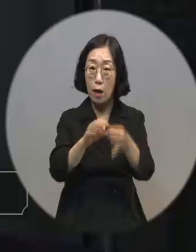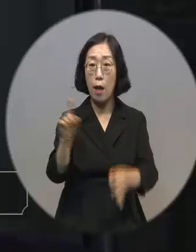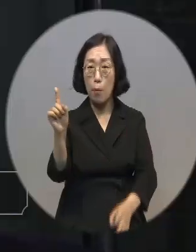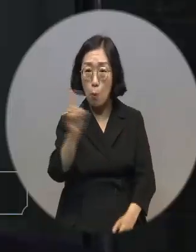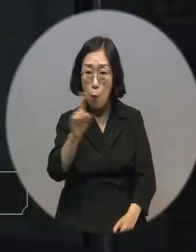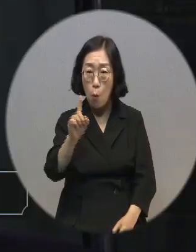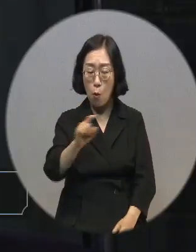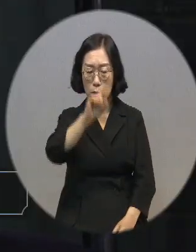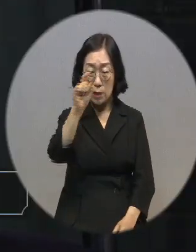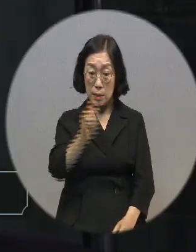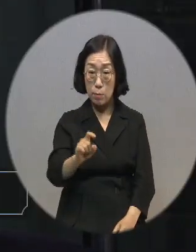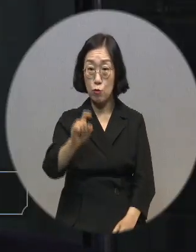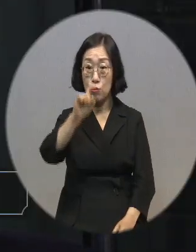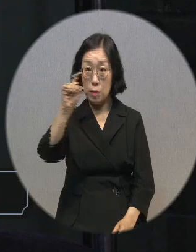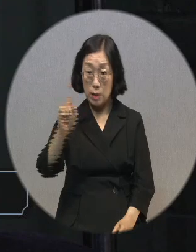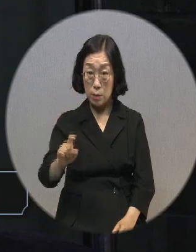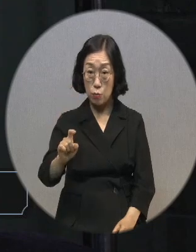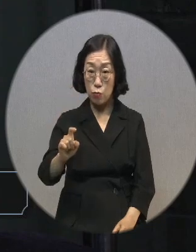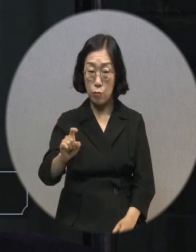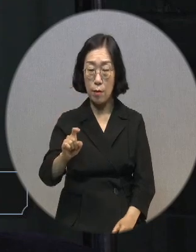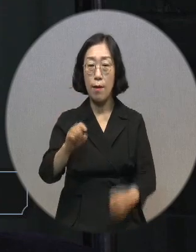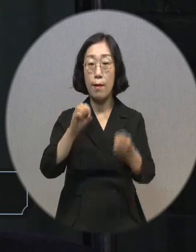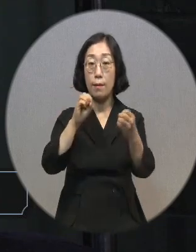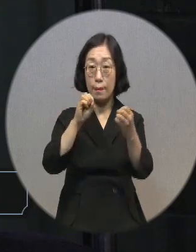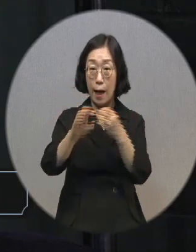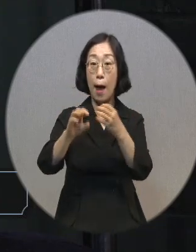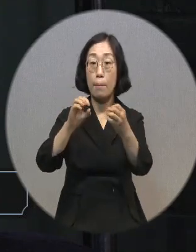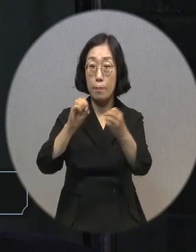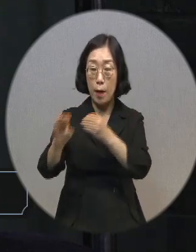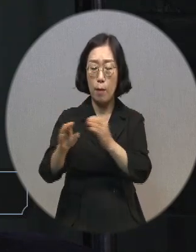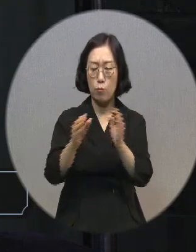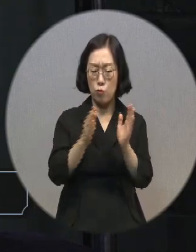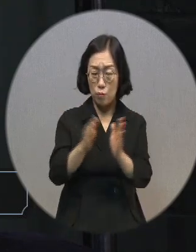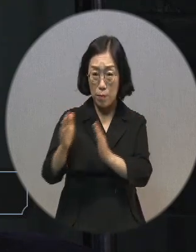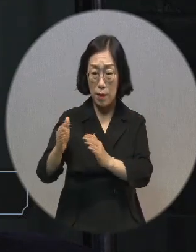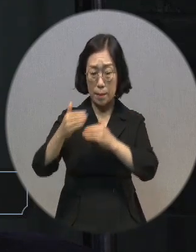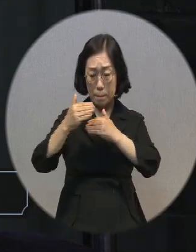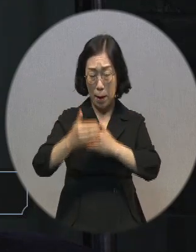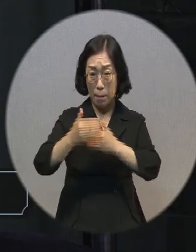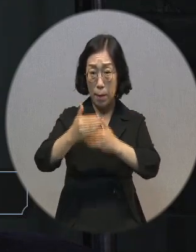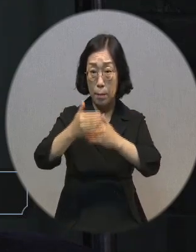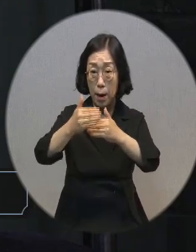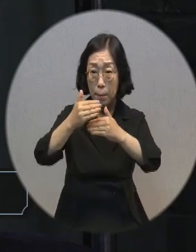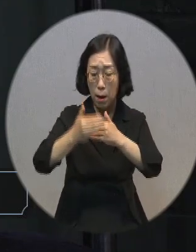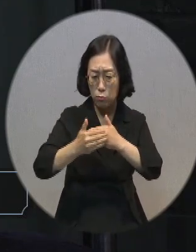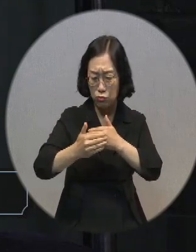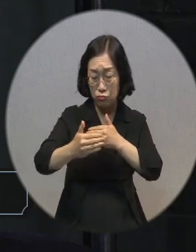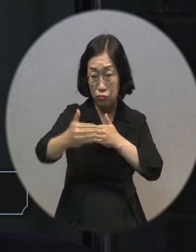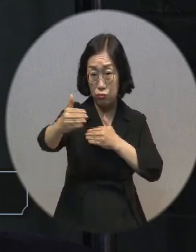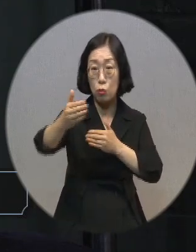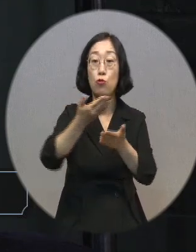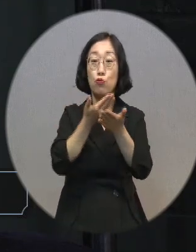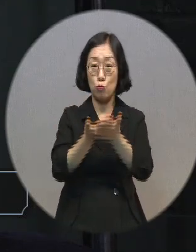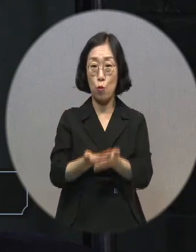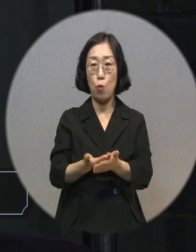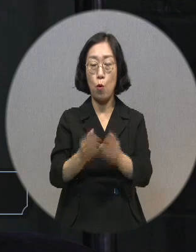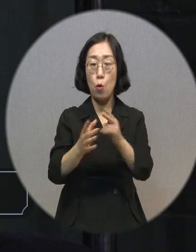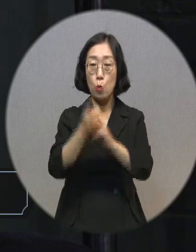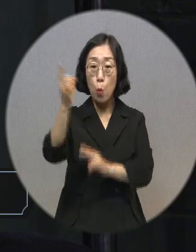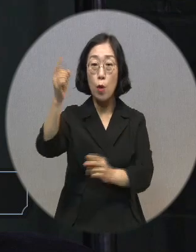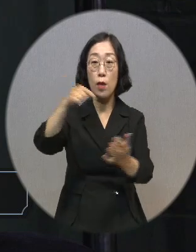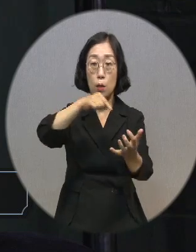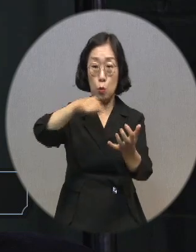이런 질문들의 답을 공부하고 준비하는 과정이라고 생각해서 우리가